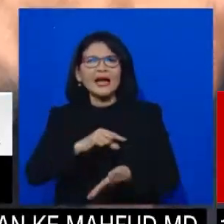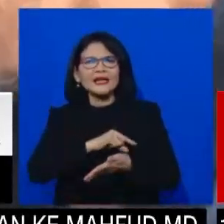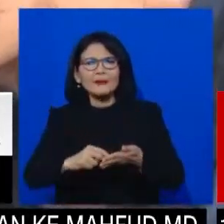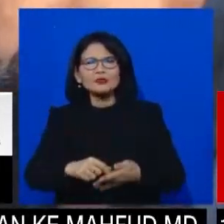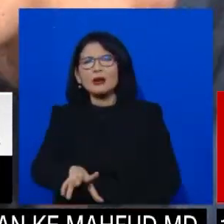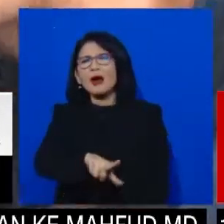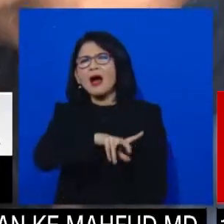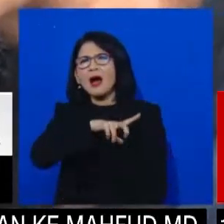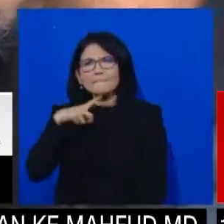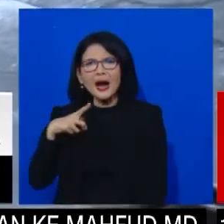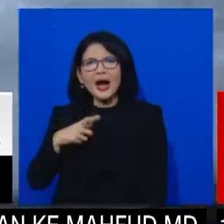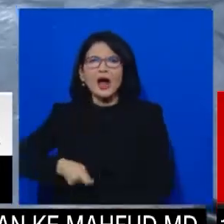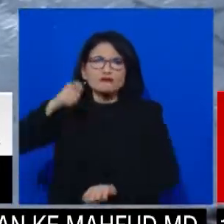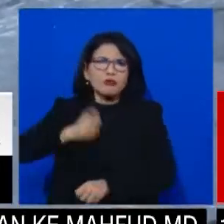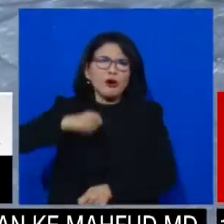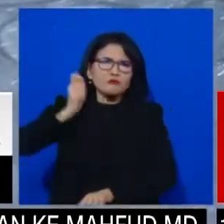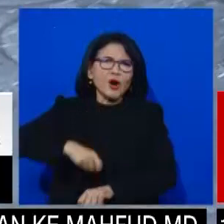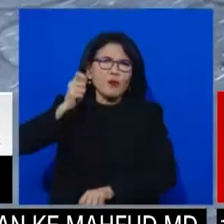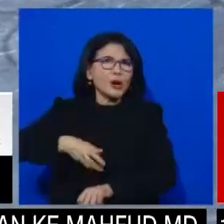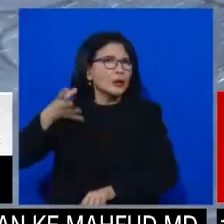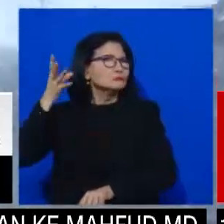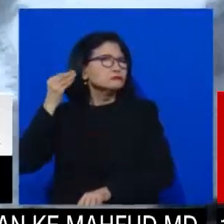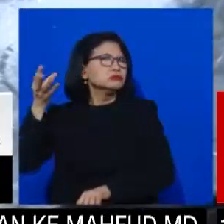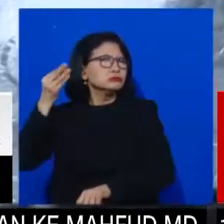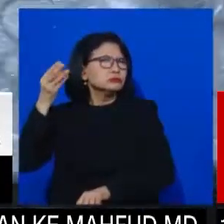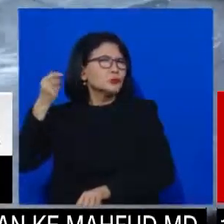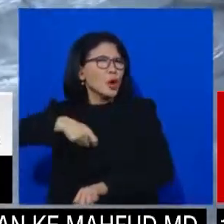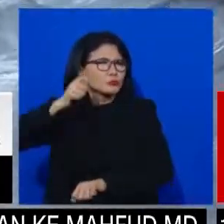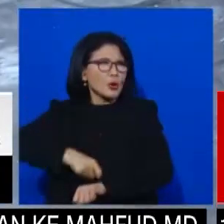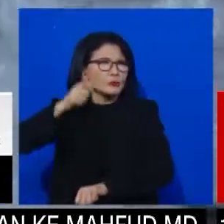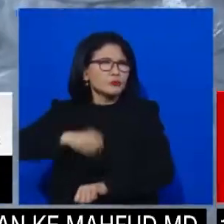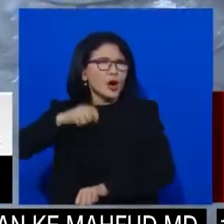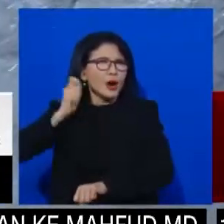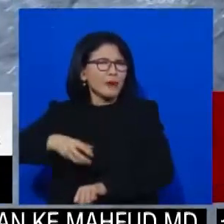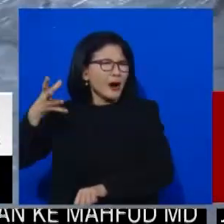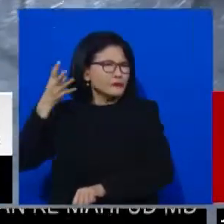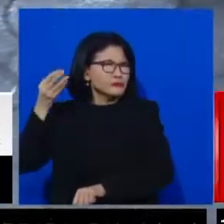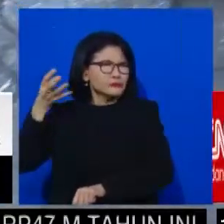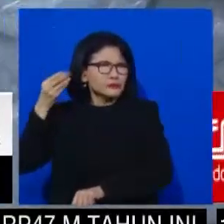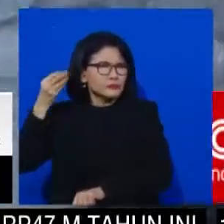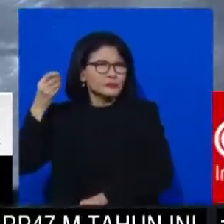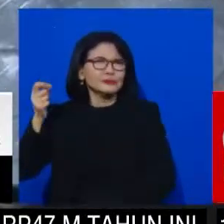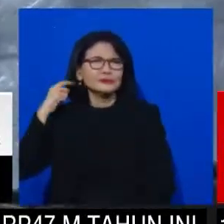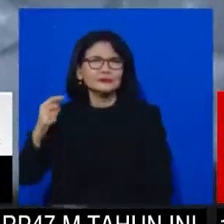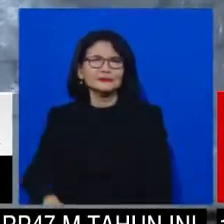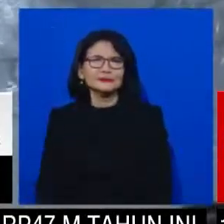puluhan tahun, palu yang beradu dengan plat baja menghasilkan suara memekakkan telinga.